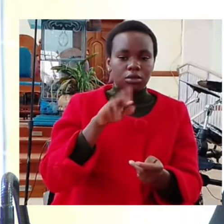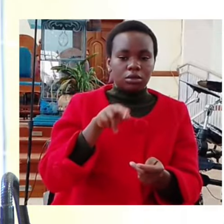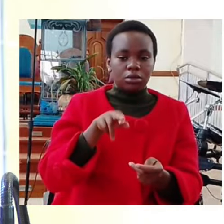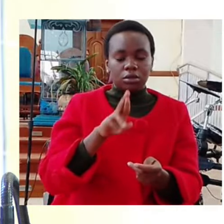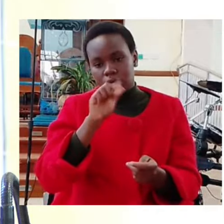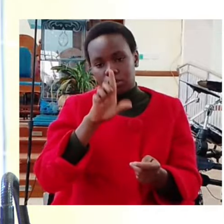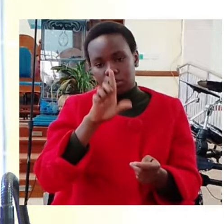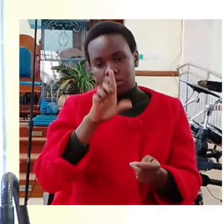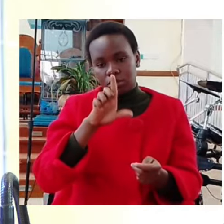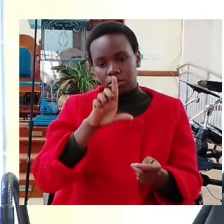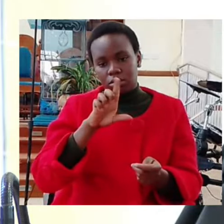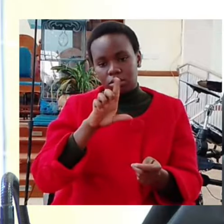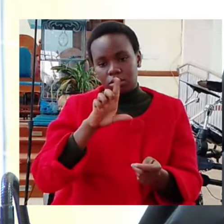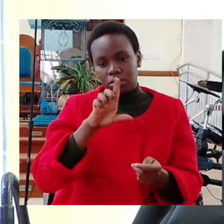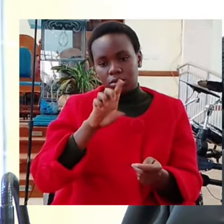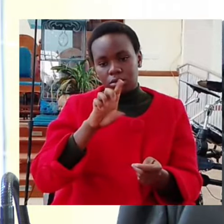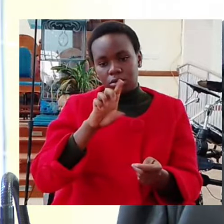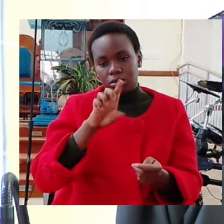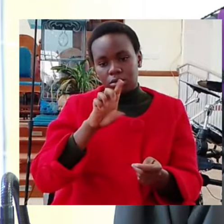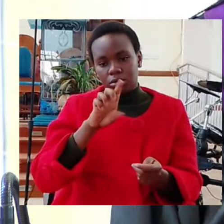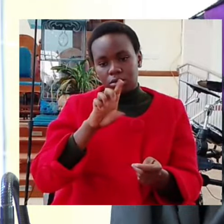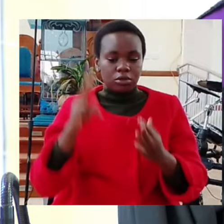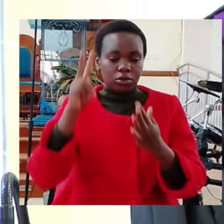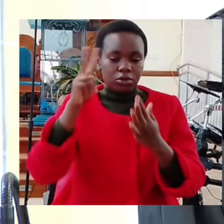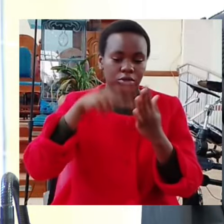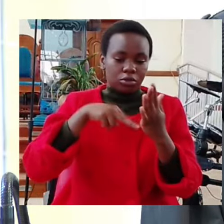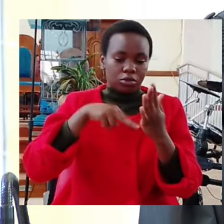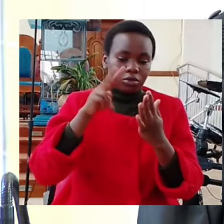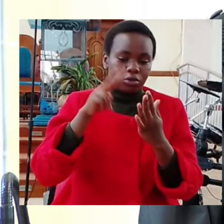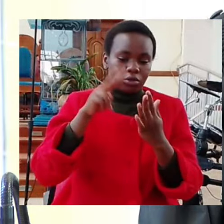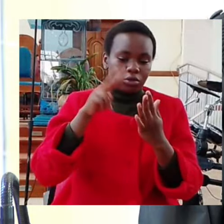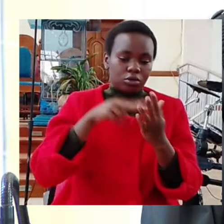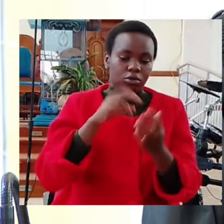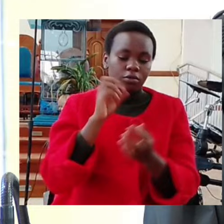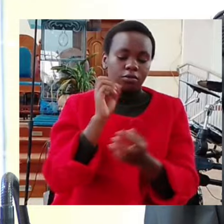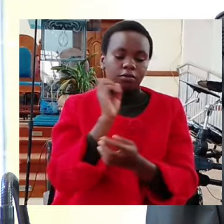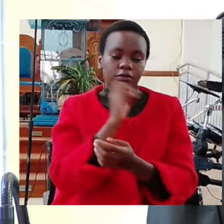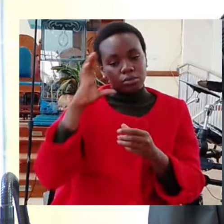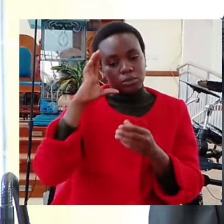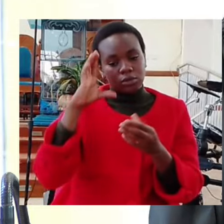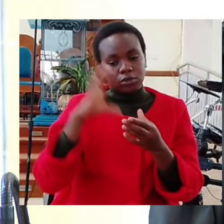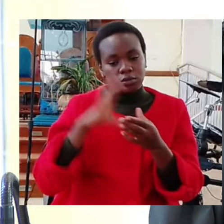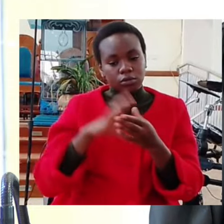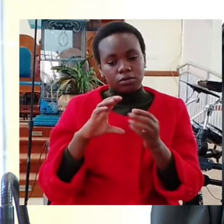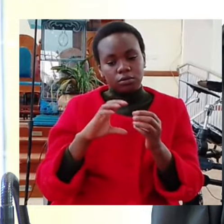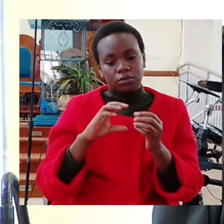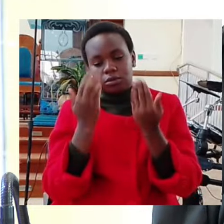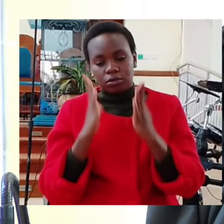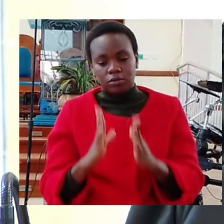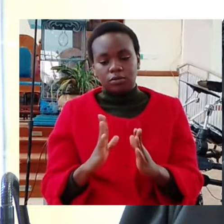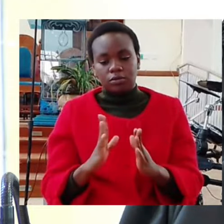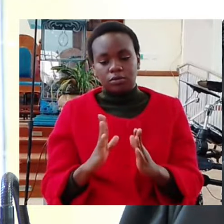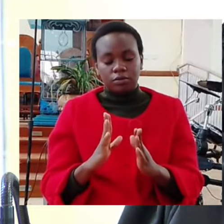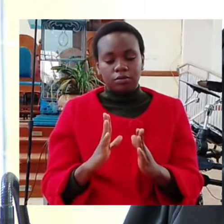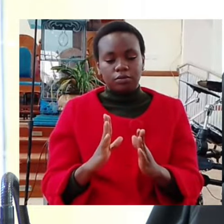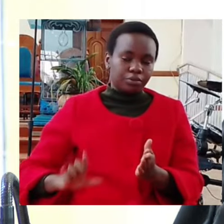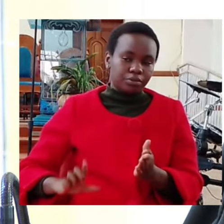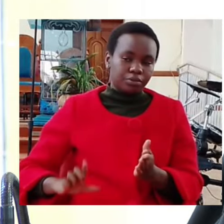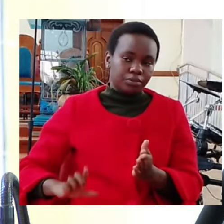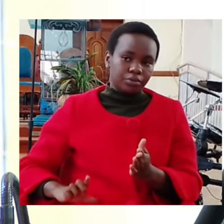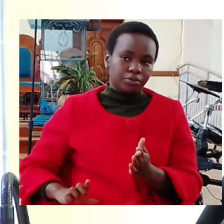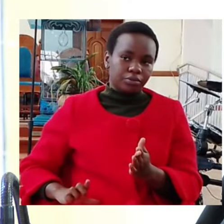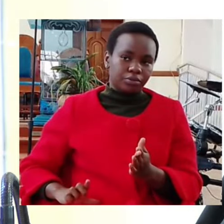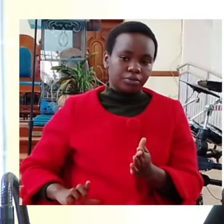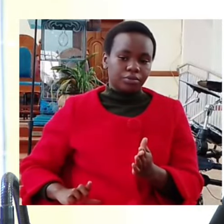ni mamwitigagira todo matietekagia ni ahonokete. Bwana asifiwe. Matietekagia